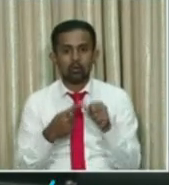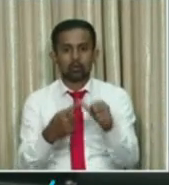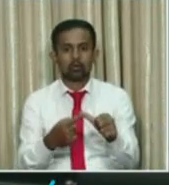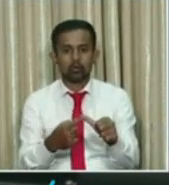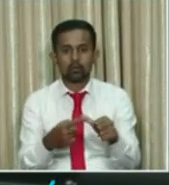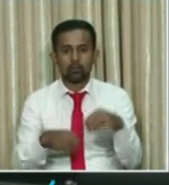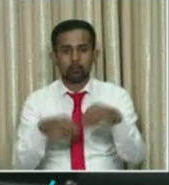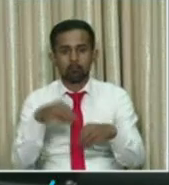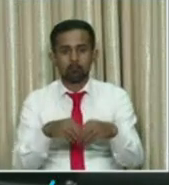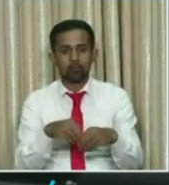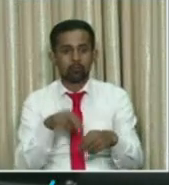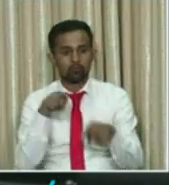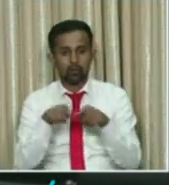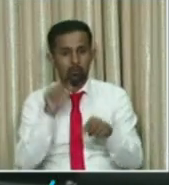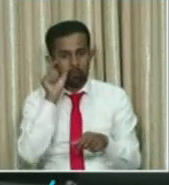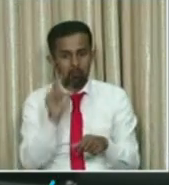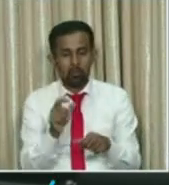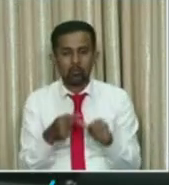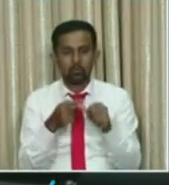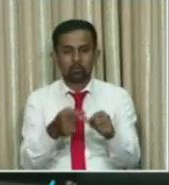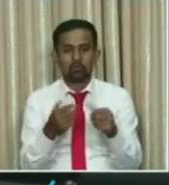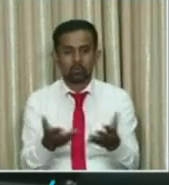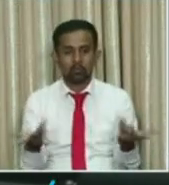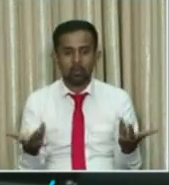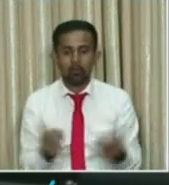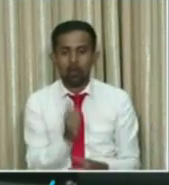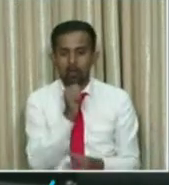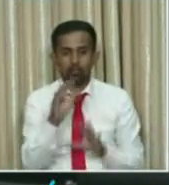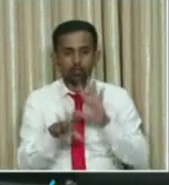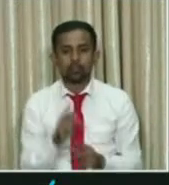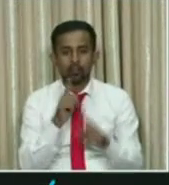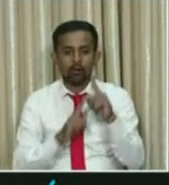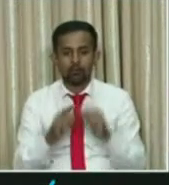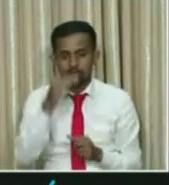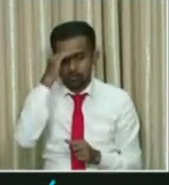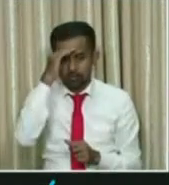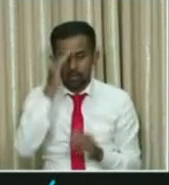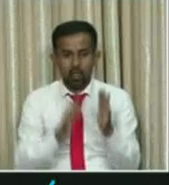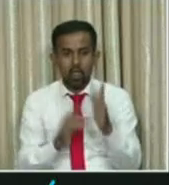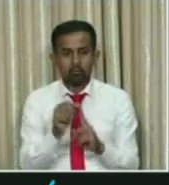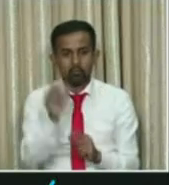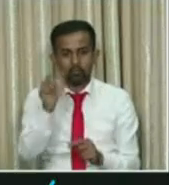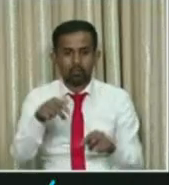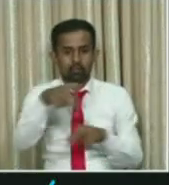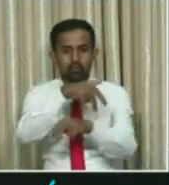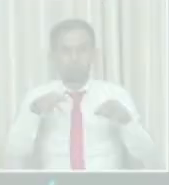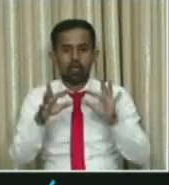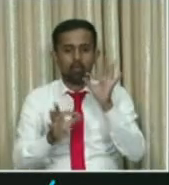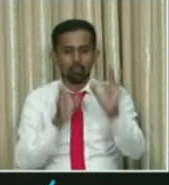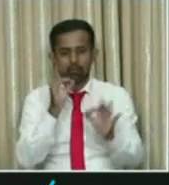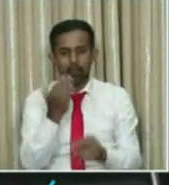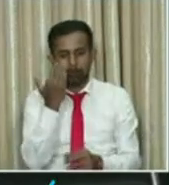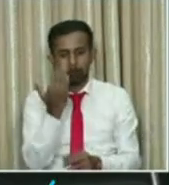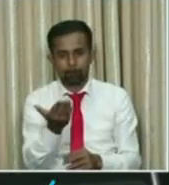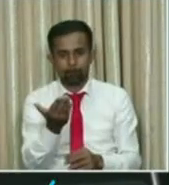දීමේදී දේශපාලනික කෝණයෙන් බලලා උත්තර දෙන්න බෑ. මම සත්‍ය දොරතුරු සභාවට ප්‍රකාශ කරනවා. එමුතුමාගේ ඇසිරීමම කතාවෙම තේරෙනවා.